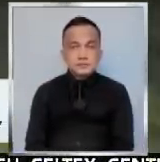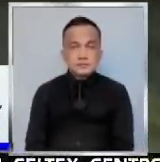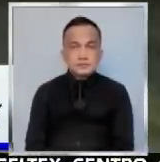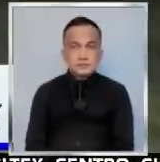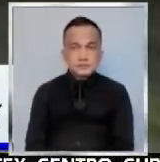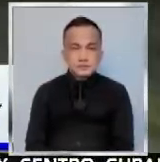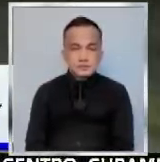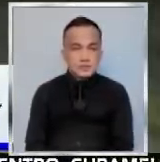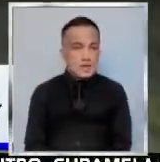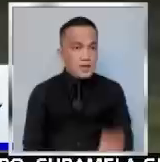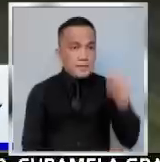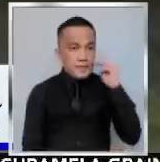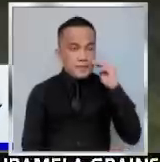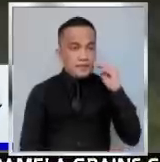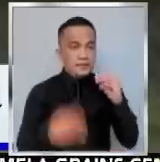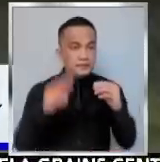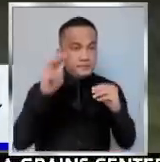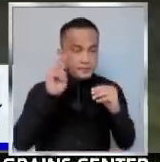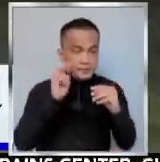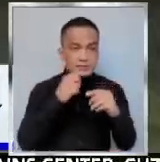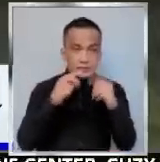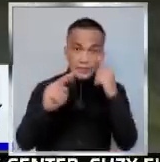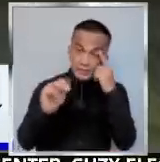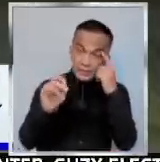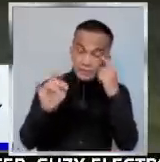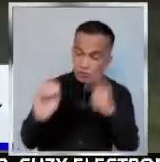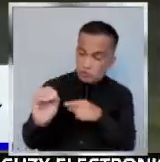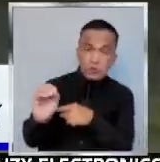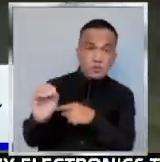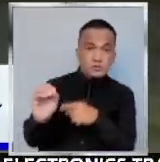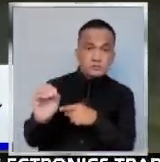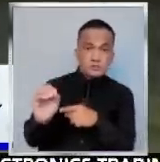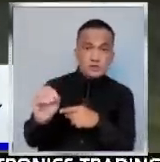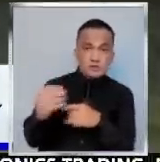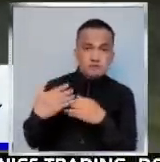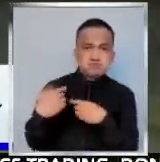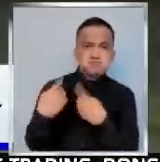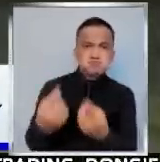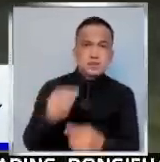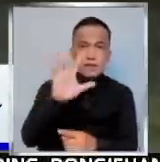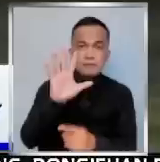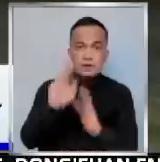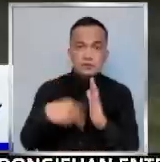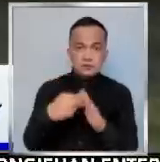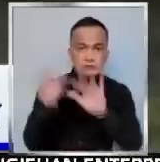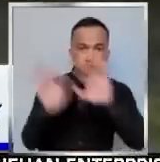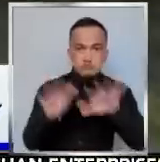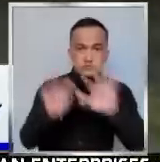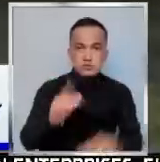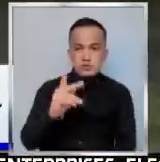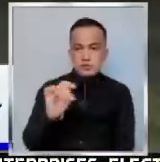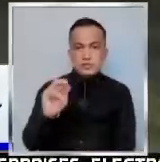Mel, Vicky, ayon sa MDRRMO, tumagal daw ng nasa 5 oras yung pananalasa ng Bagyong Carding